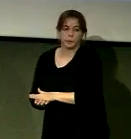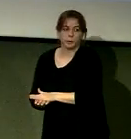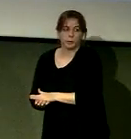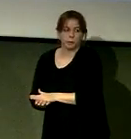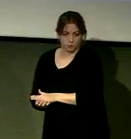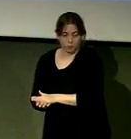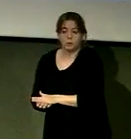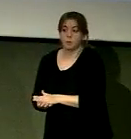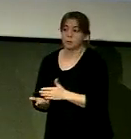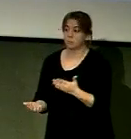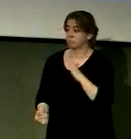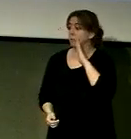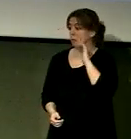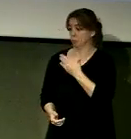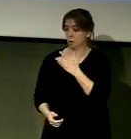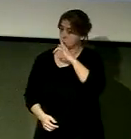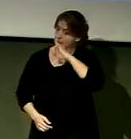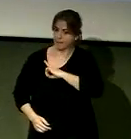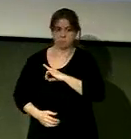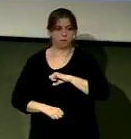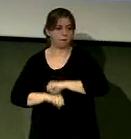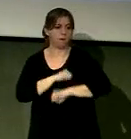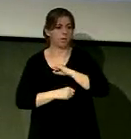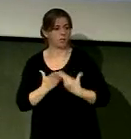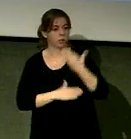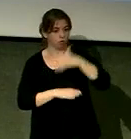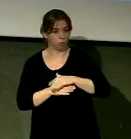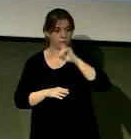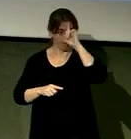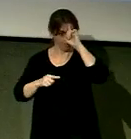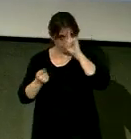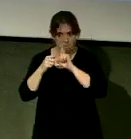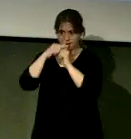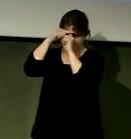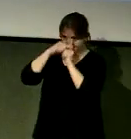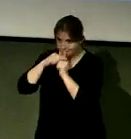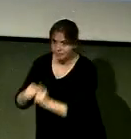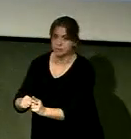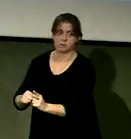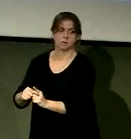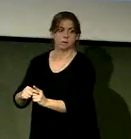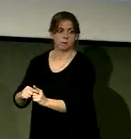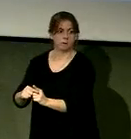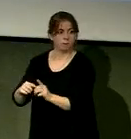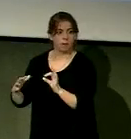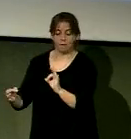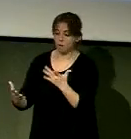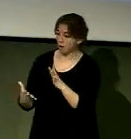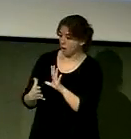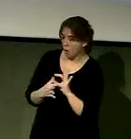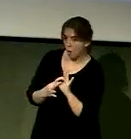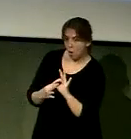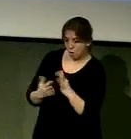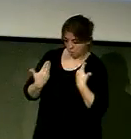prévu cette journée pour s'occuper surtout de ce qui se passe dans la relation entre